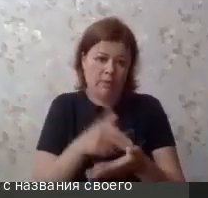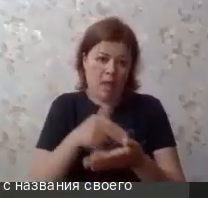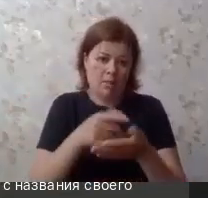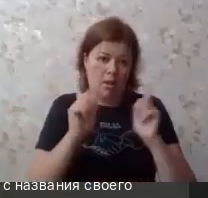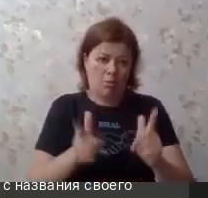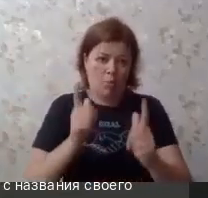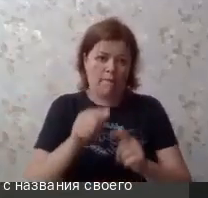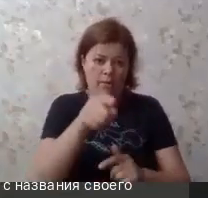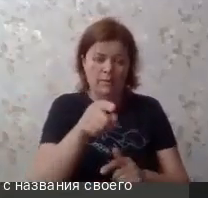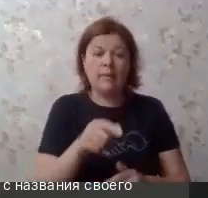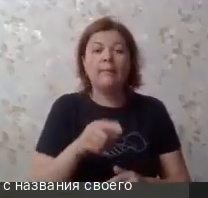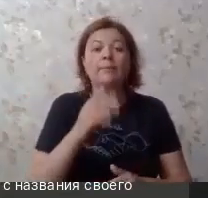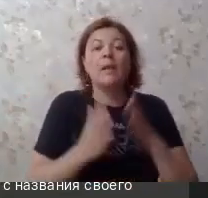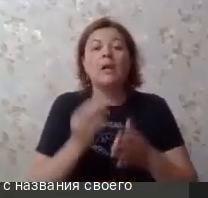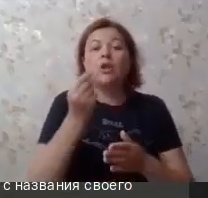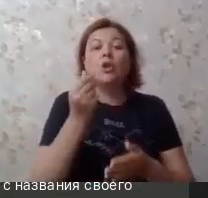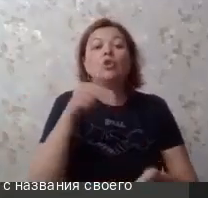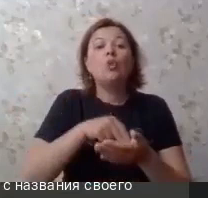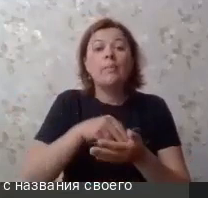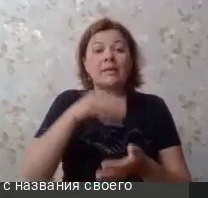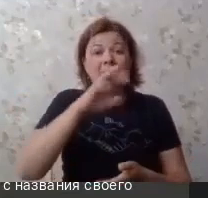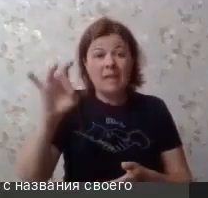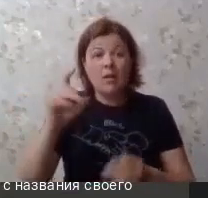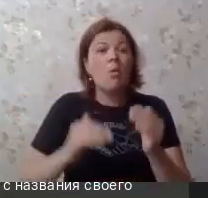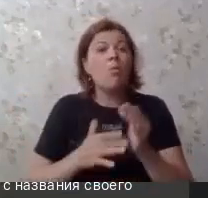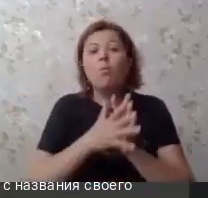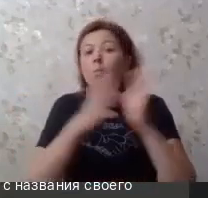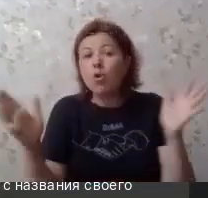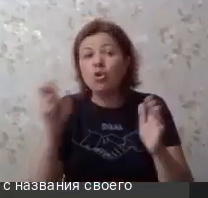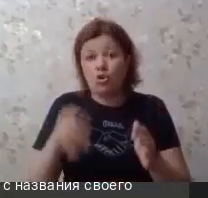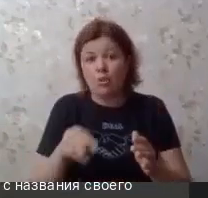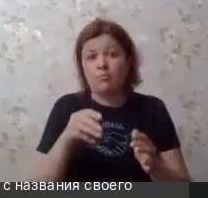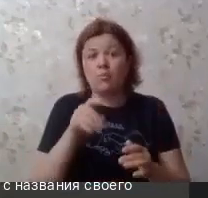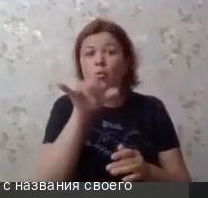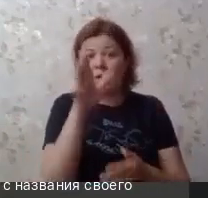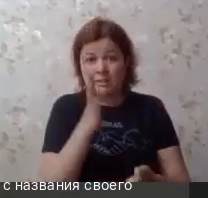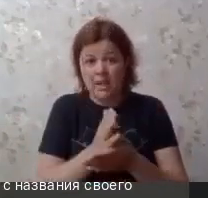Ну, если стоимость ТСР превышает стоимость электронной сертификации, получатель услуги может доплатить из своих собственных средств. В принципе, об этом